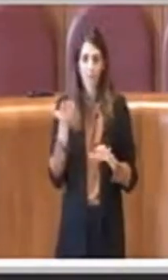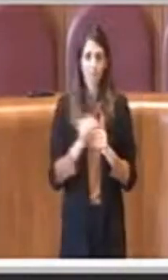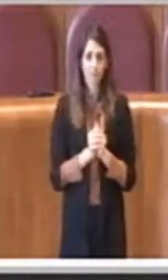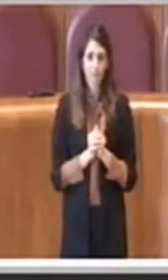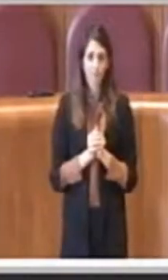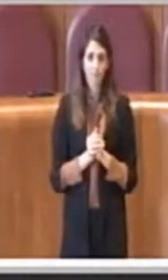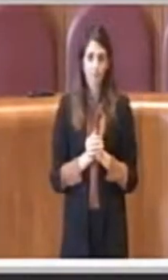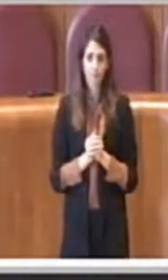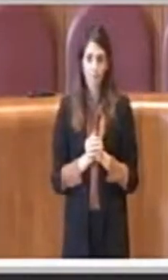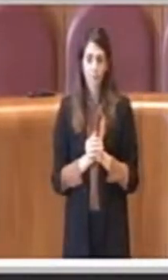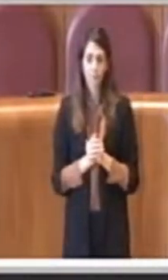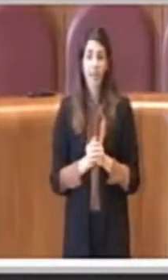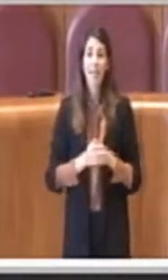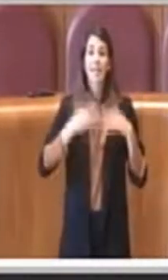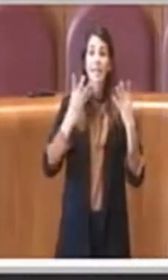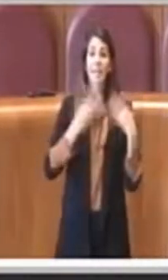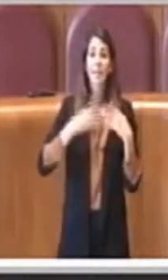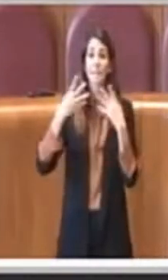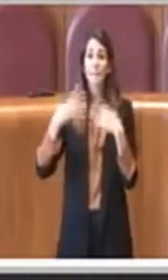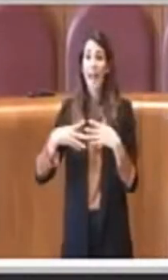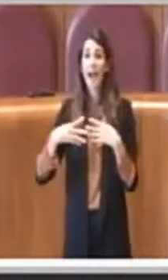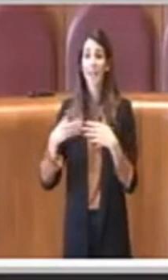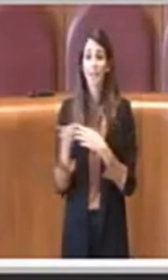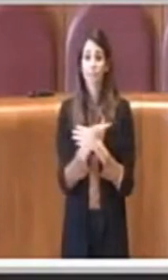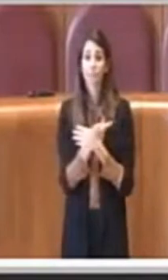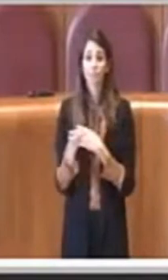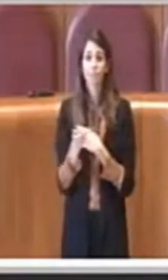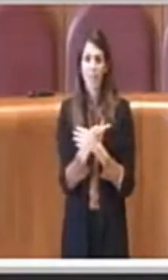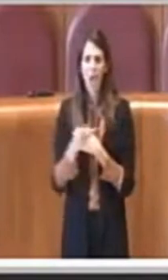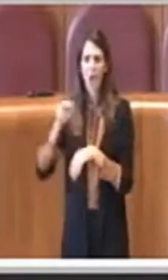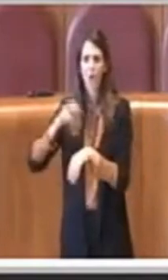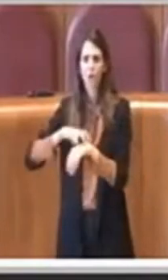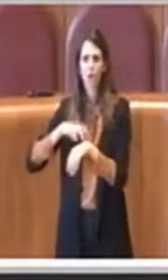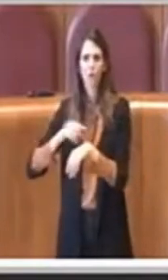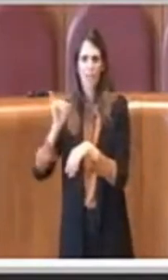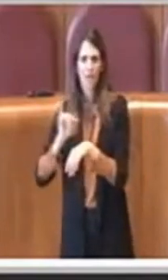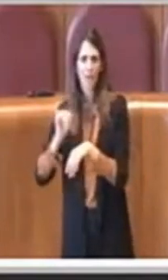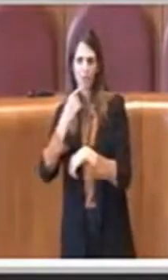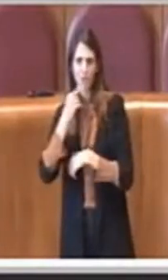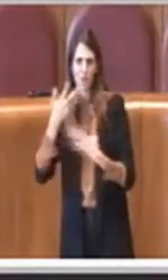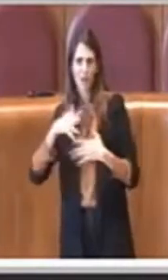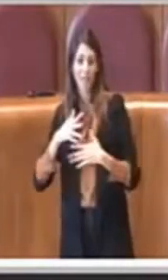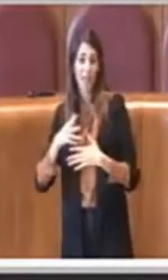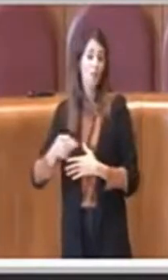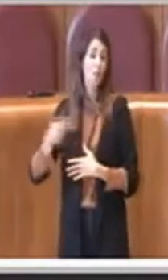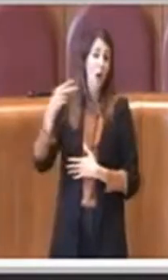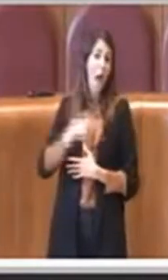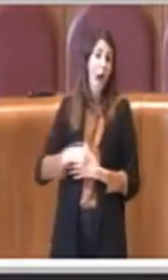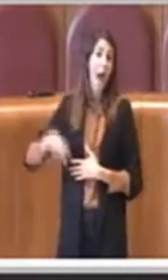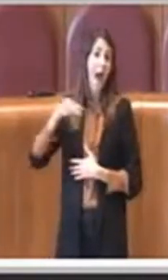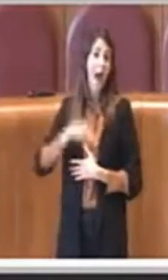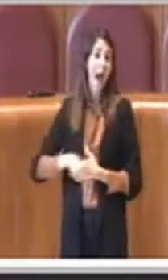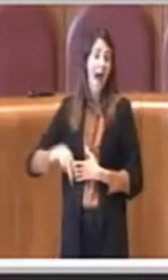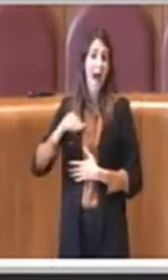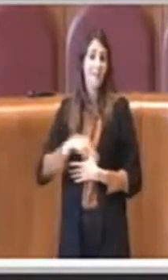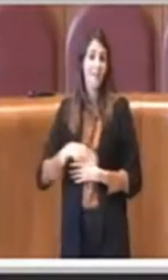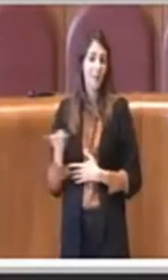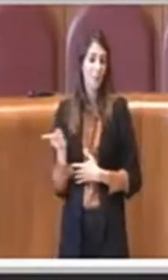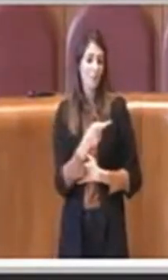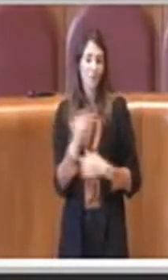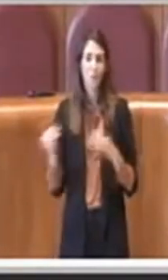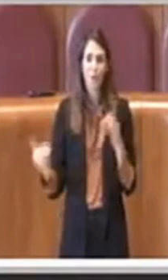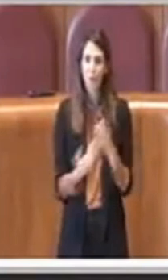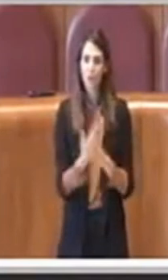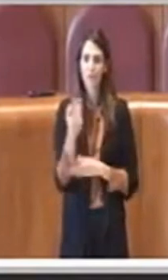stiamo affrontando, impianti che, come ha detto anche il dottor Iervolino, non si vedevano da anni. Io